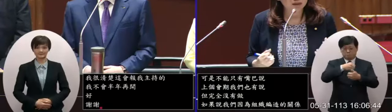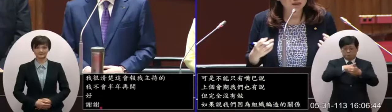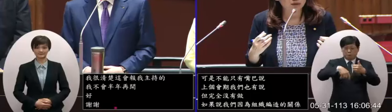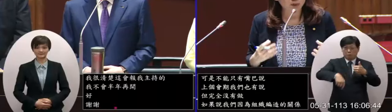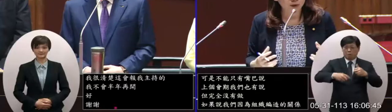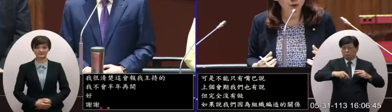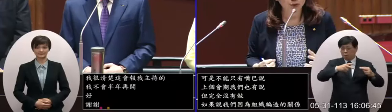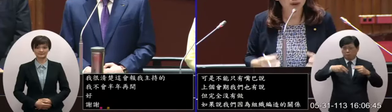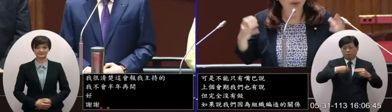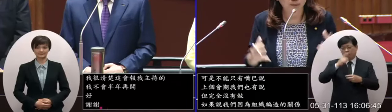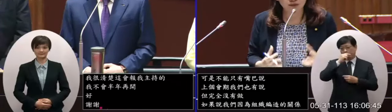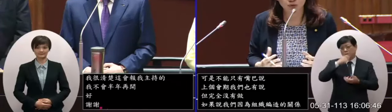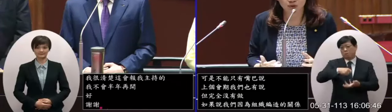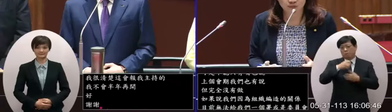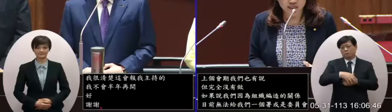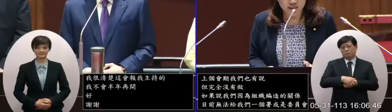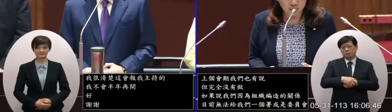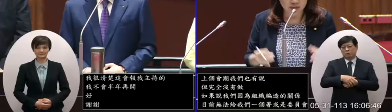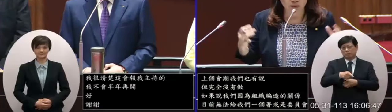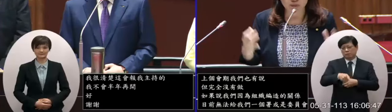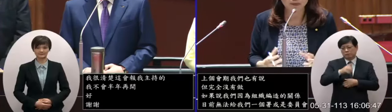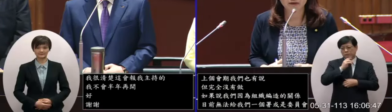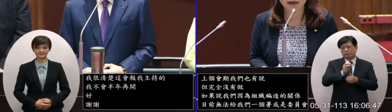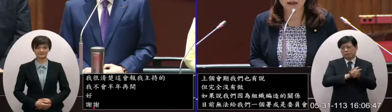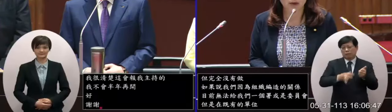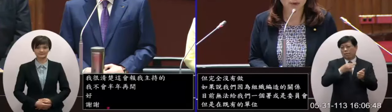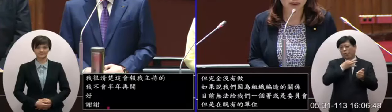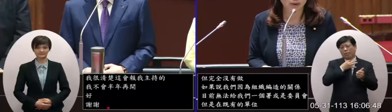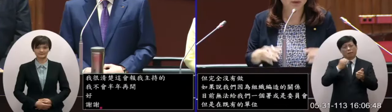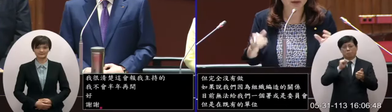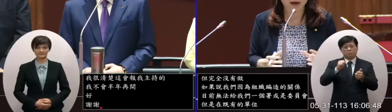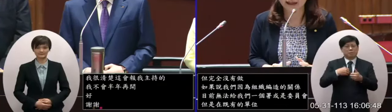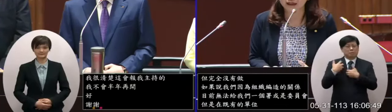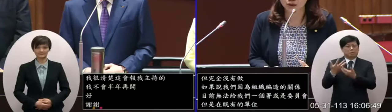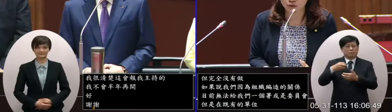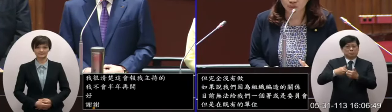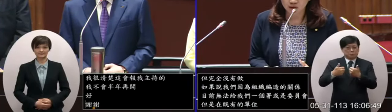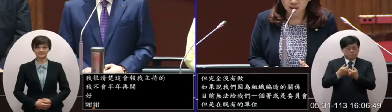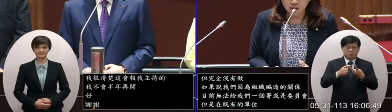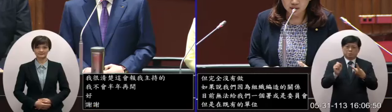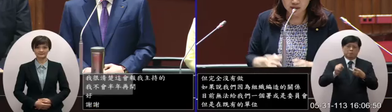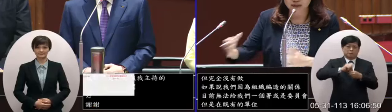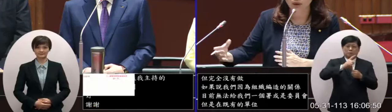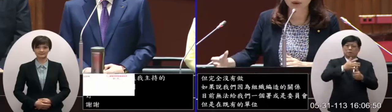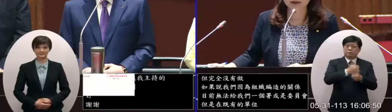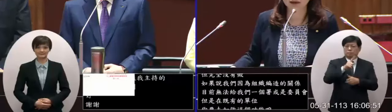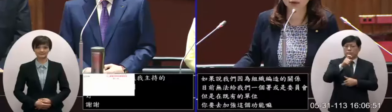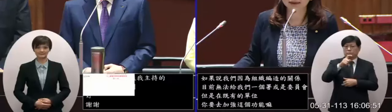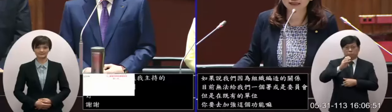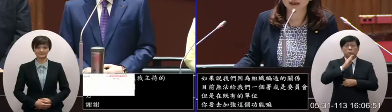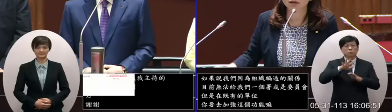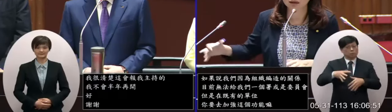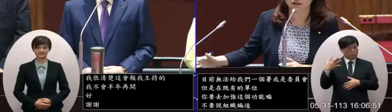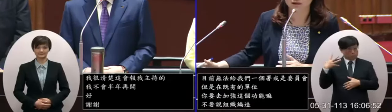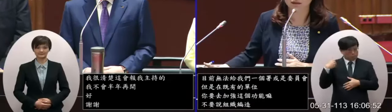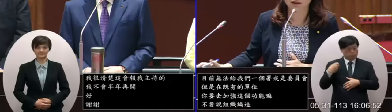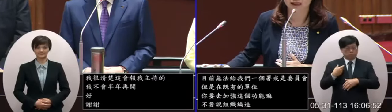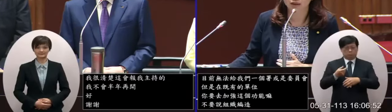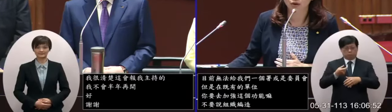的动不动就说，因为组织编造的关系，我没有办法给你一个委员会，我没有办法给你一个署，可是现有功能要去加